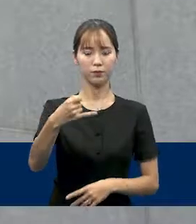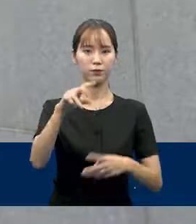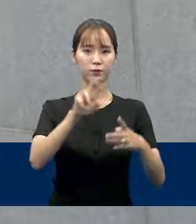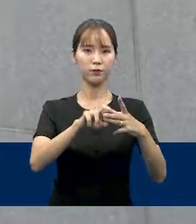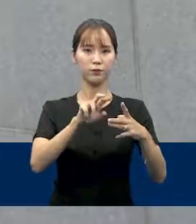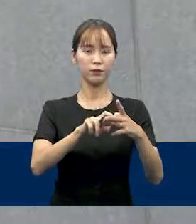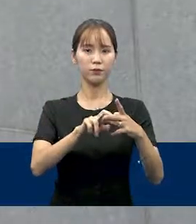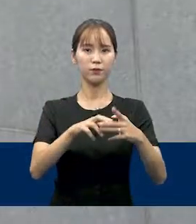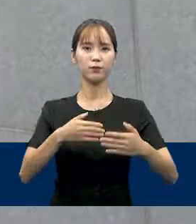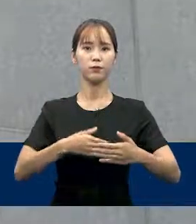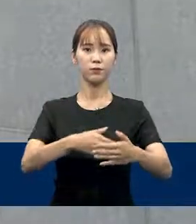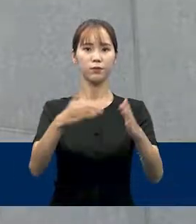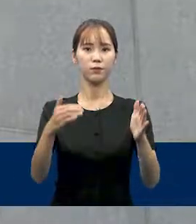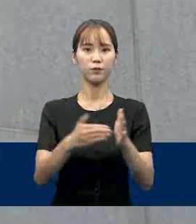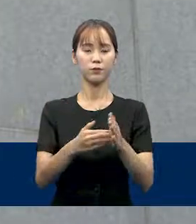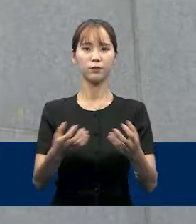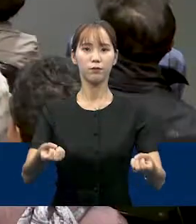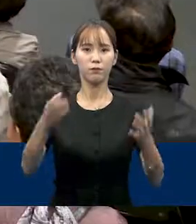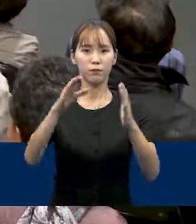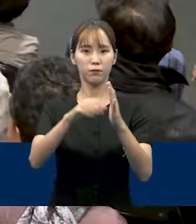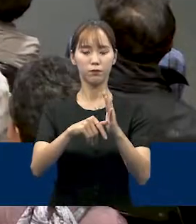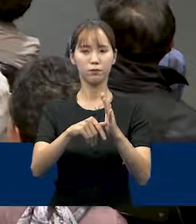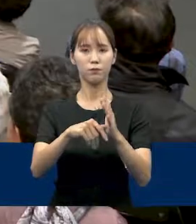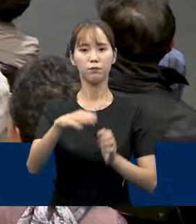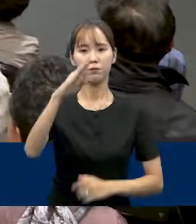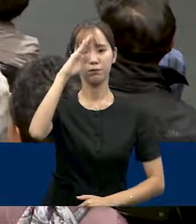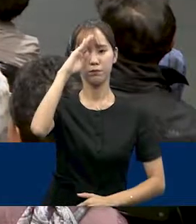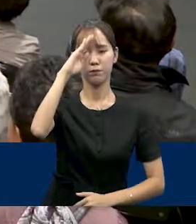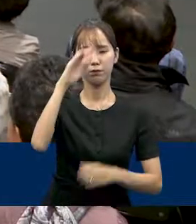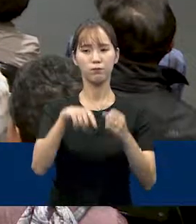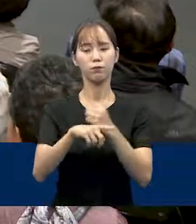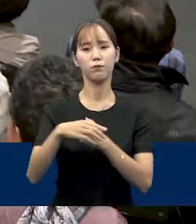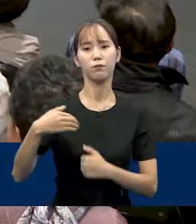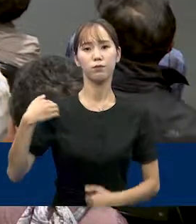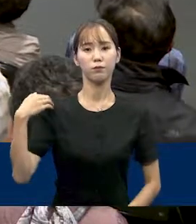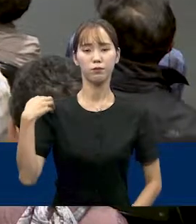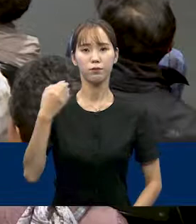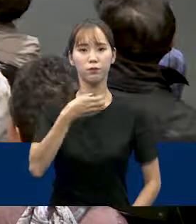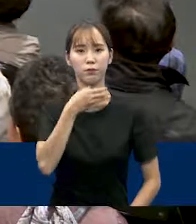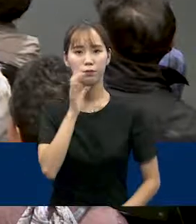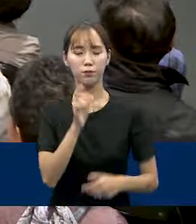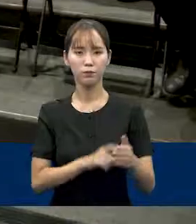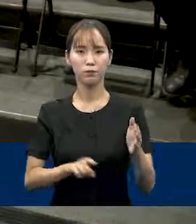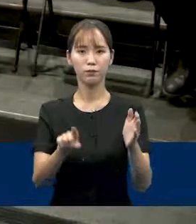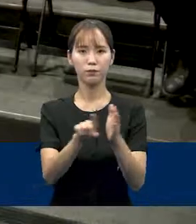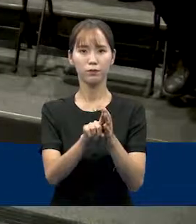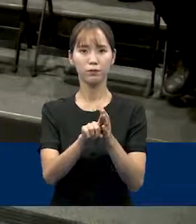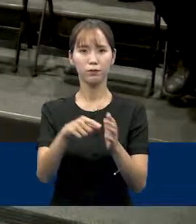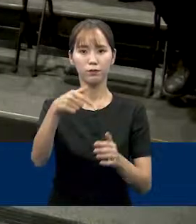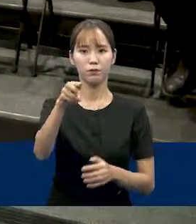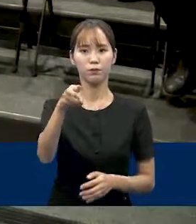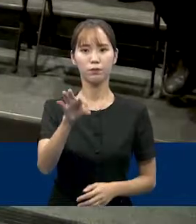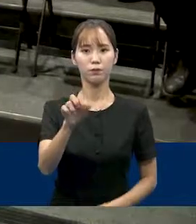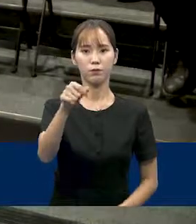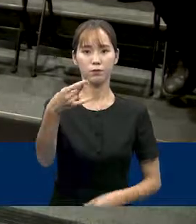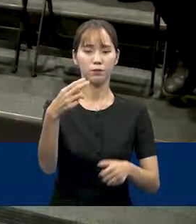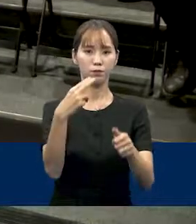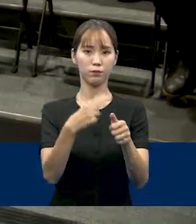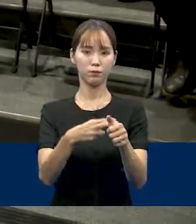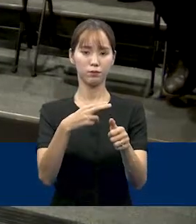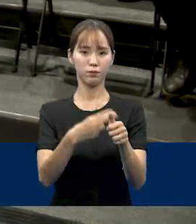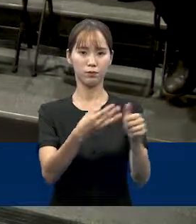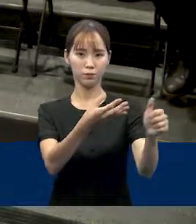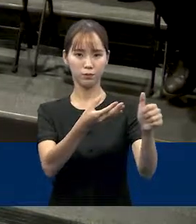진행됐습니다 이날 행사에서는 원이 남는 통증으로 힘들어 하는 어르신들을 위해 경에 의료 1